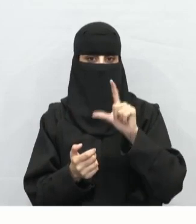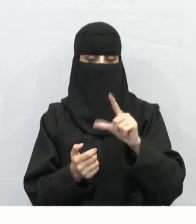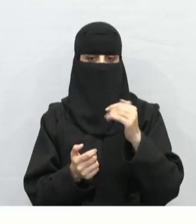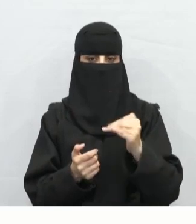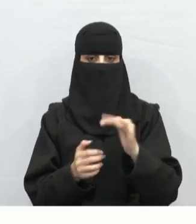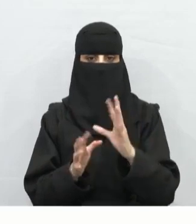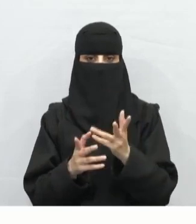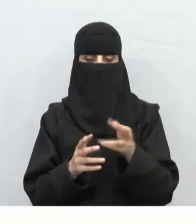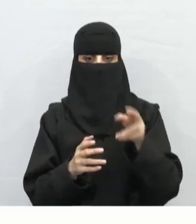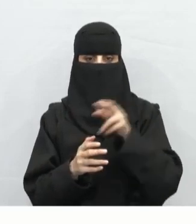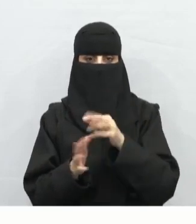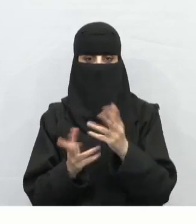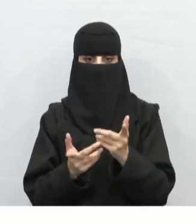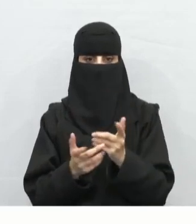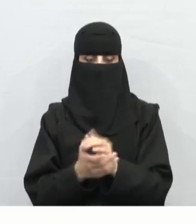شكرا